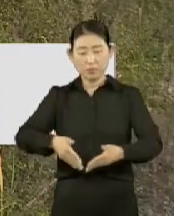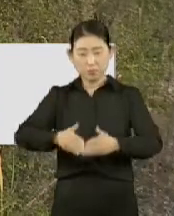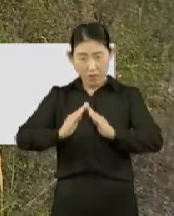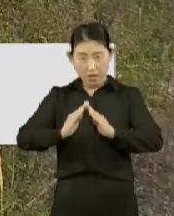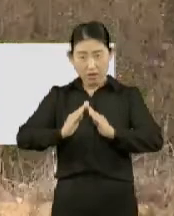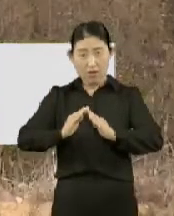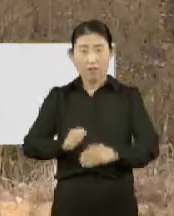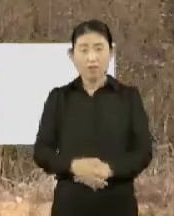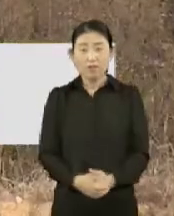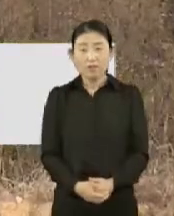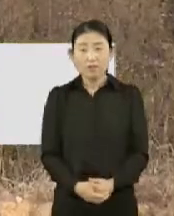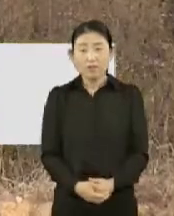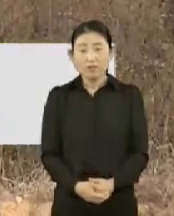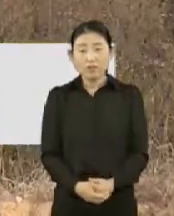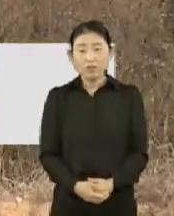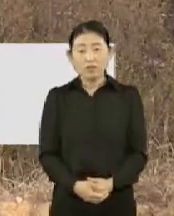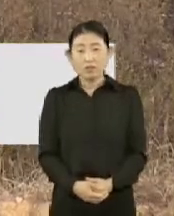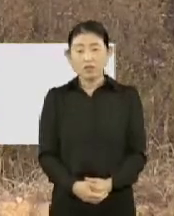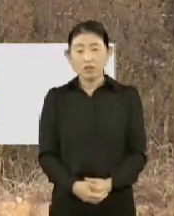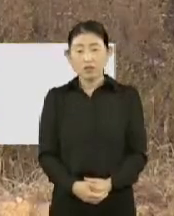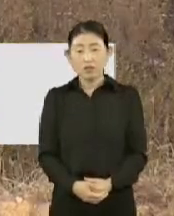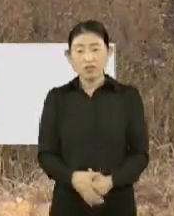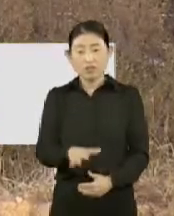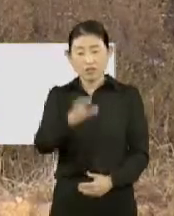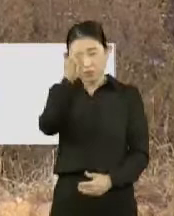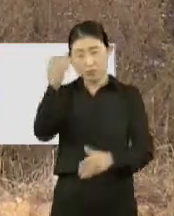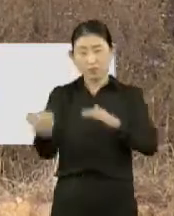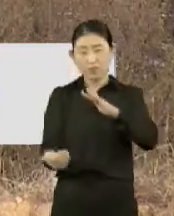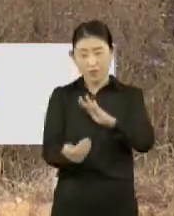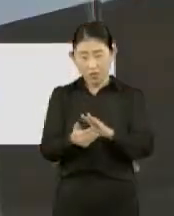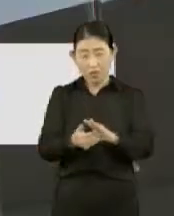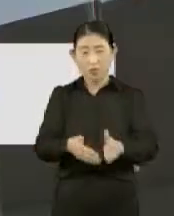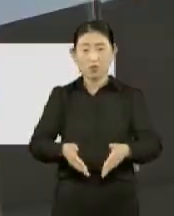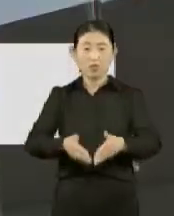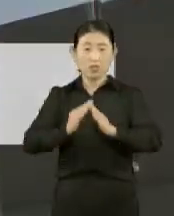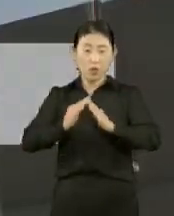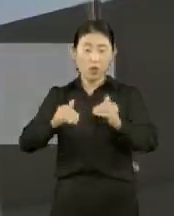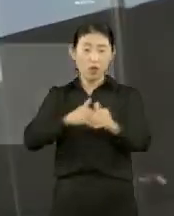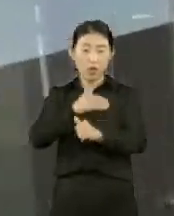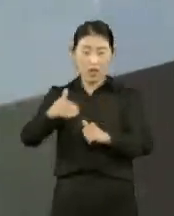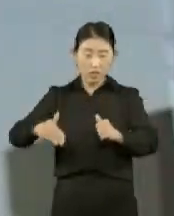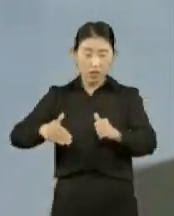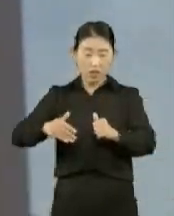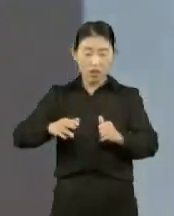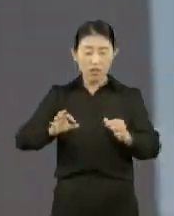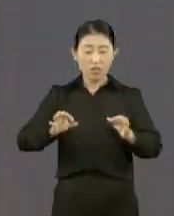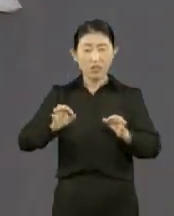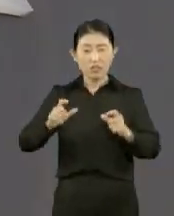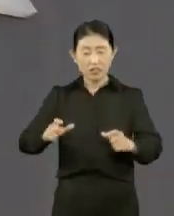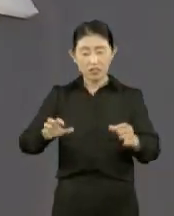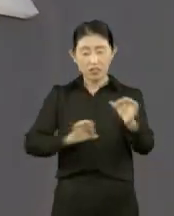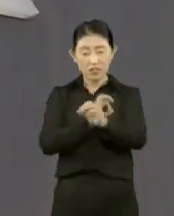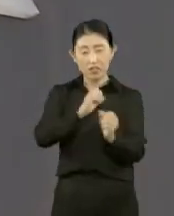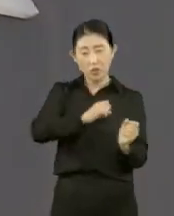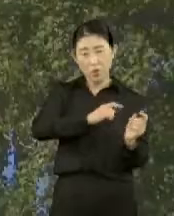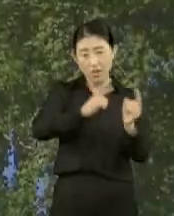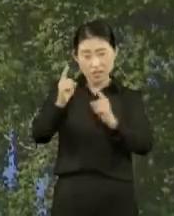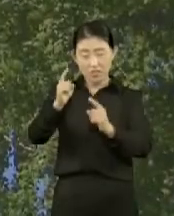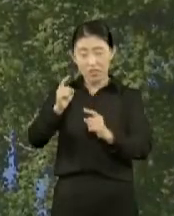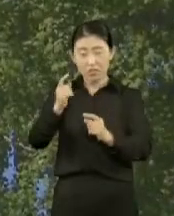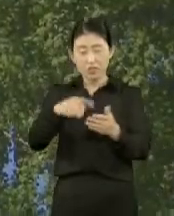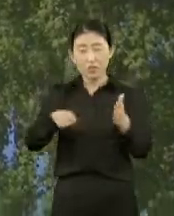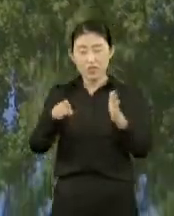준공될 예정입니다 세종시는 최첨단 인프라가 될 각 3종 건설이 지역경제 활성화로 이어지도록